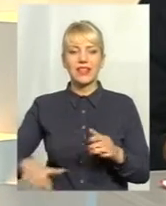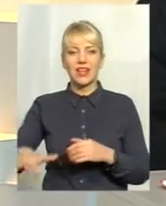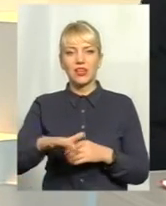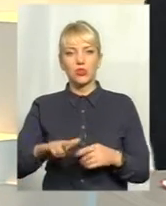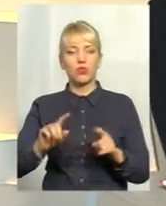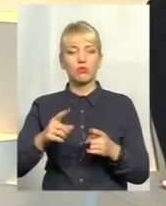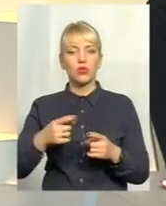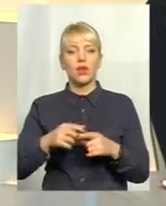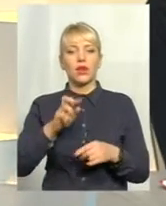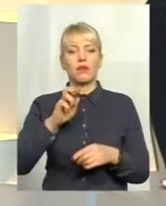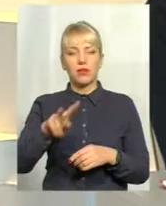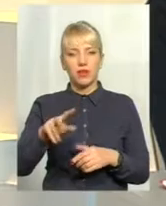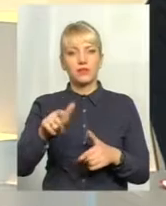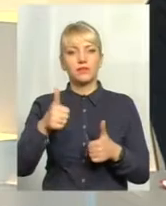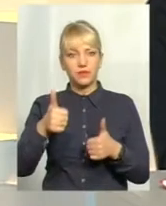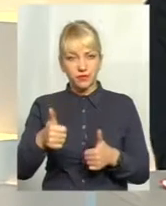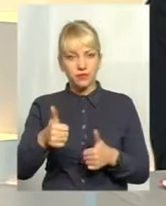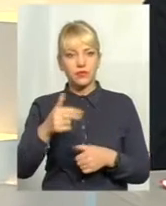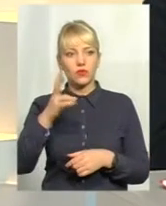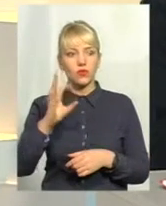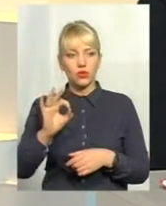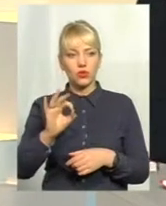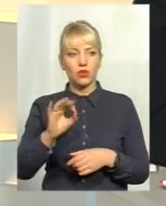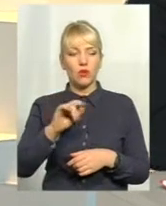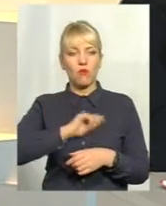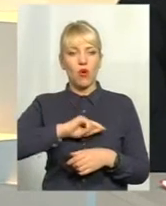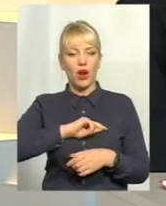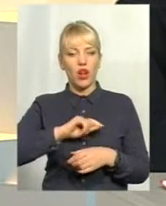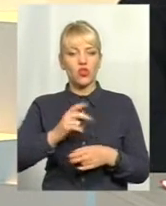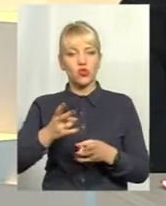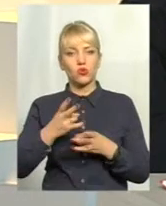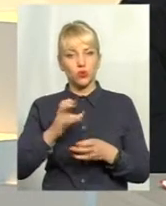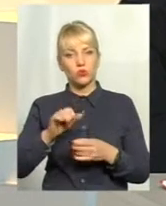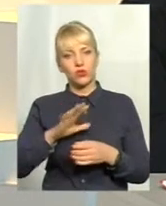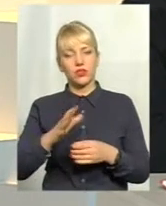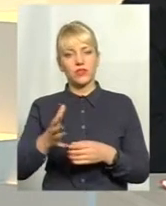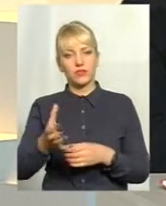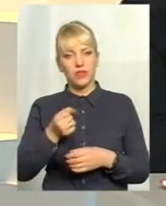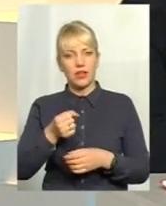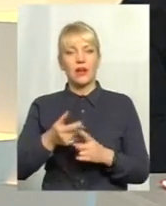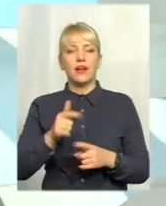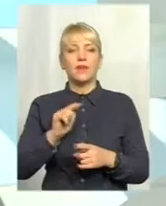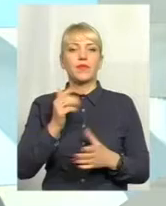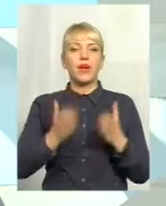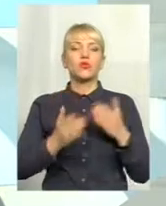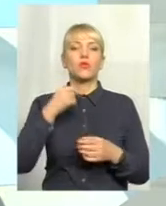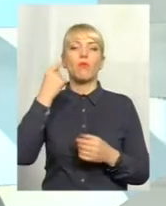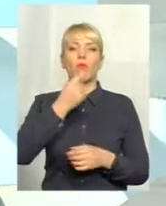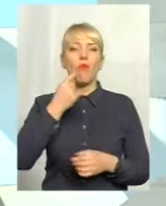таки лікарняне лікарняним, але я думаю, тут більше і моральної шкоди може бути. Ну, дивіться, якщо мова йде про